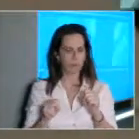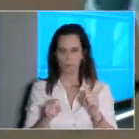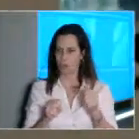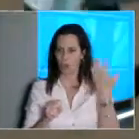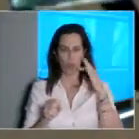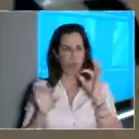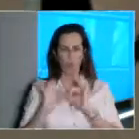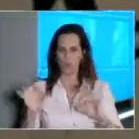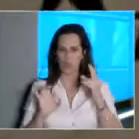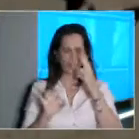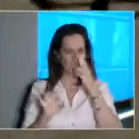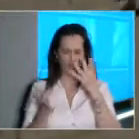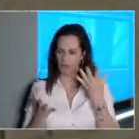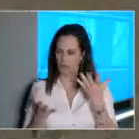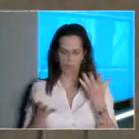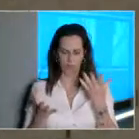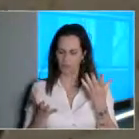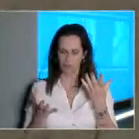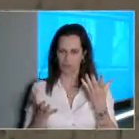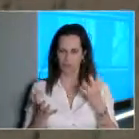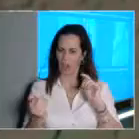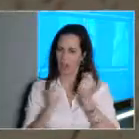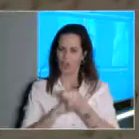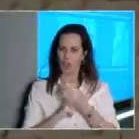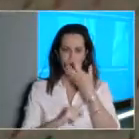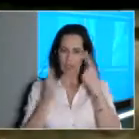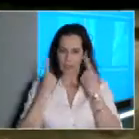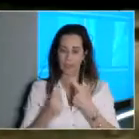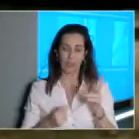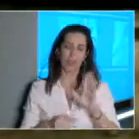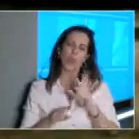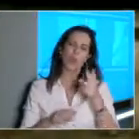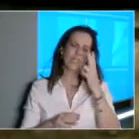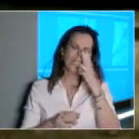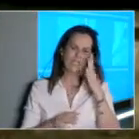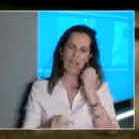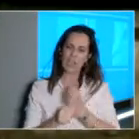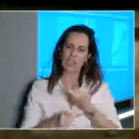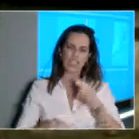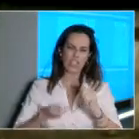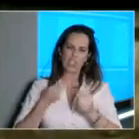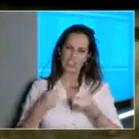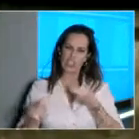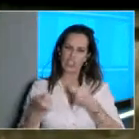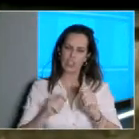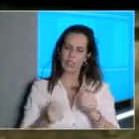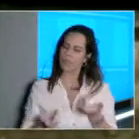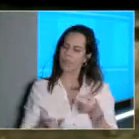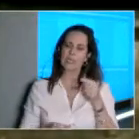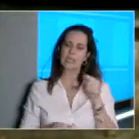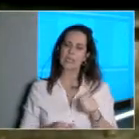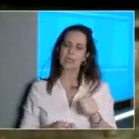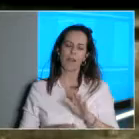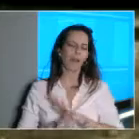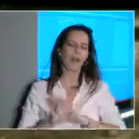פה שום ניסיון השתלטות. כל הניסיון הזה ליצור פרובוקציות וליצור מציאות מדומה,